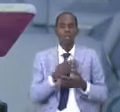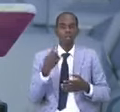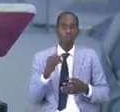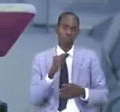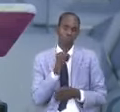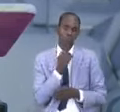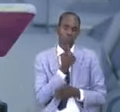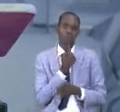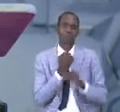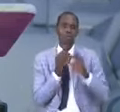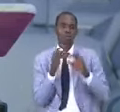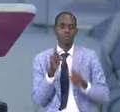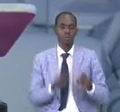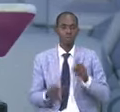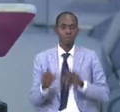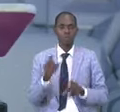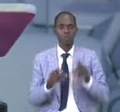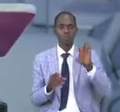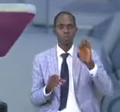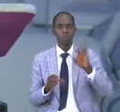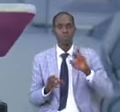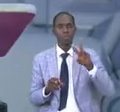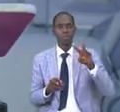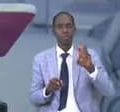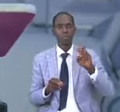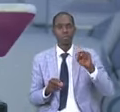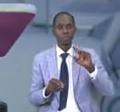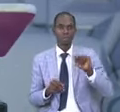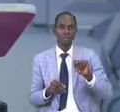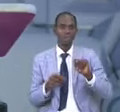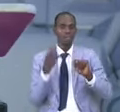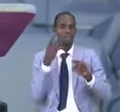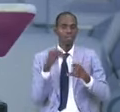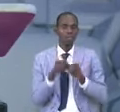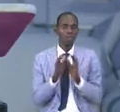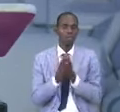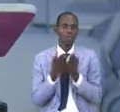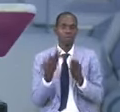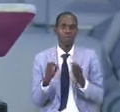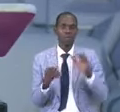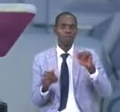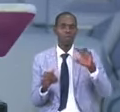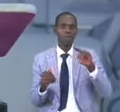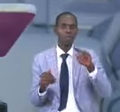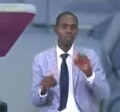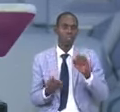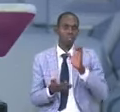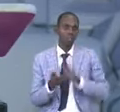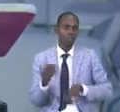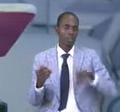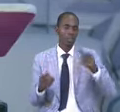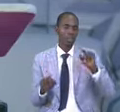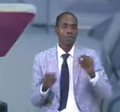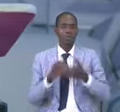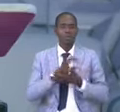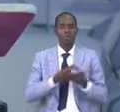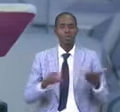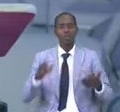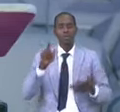des apôtres chapitre 20 23 acte 20 verset 23